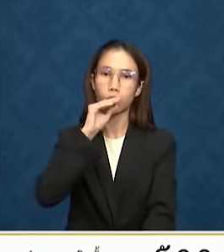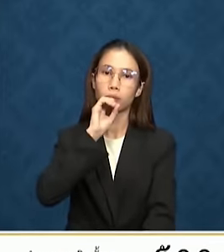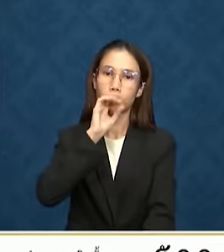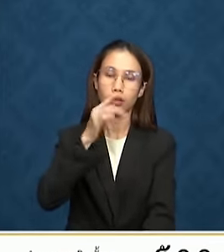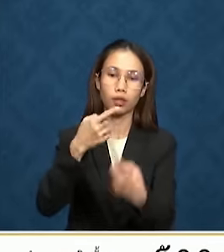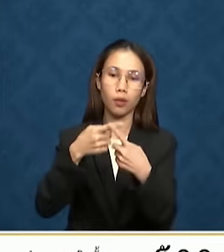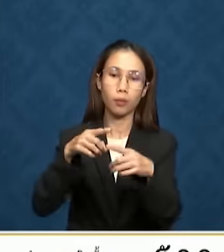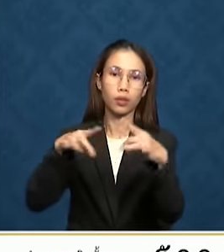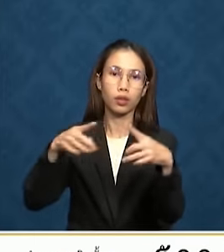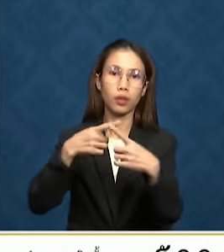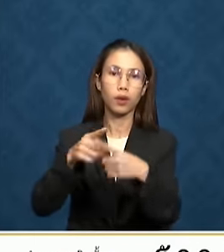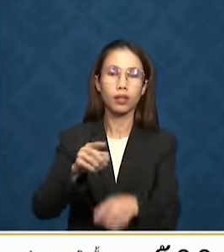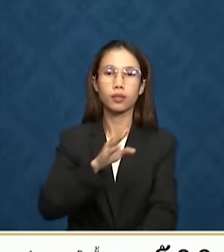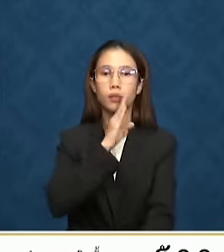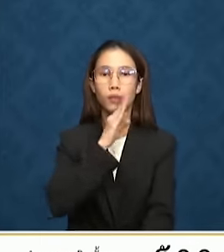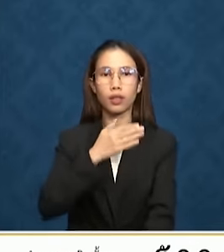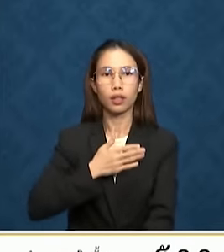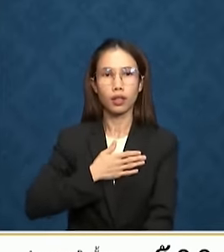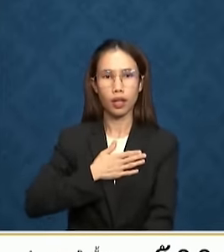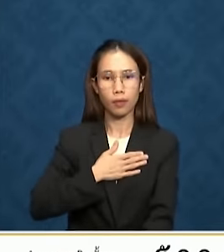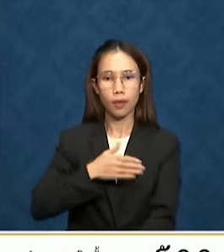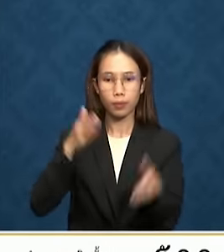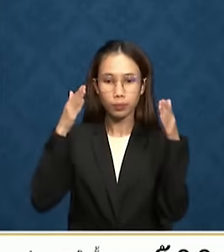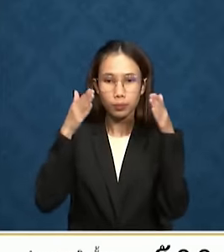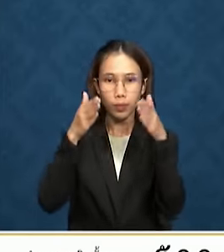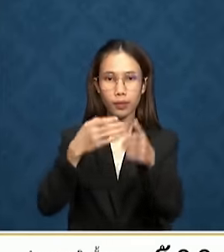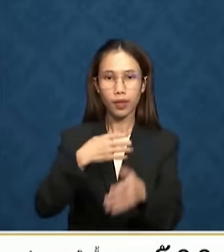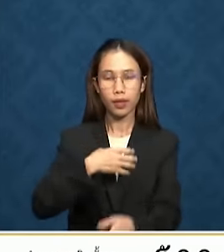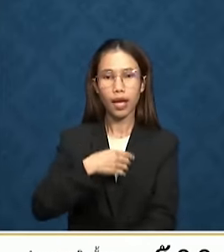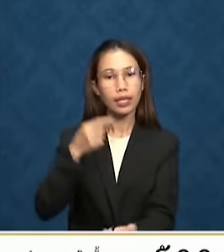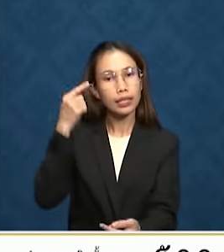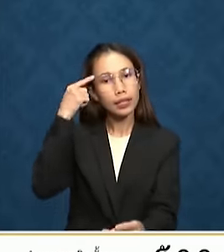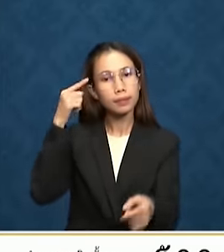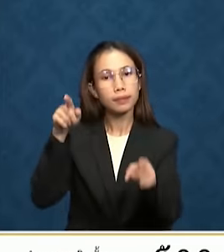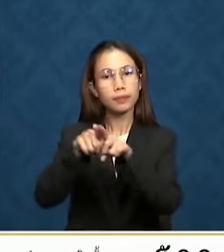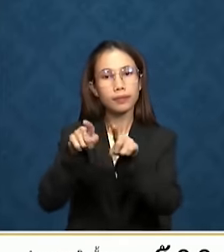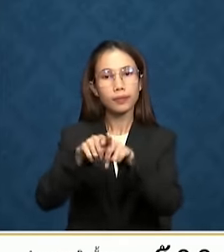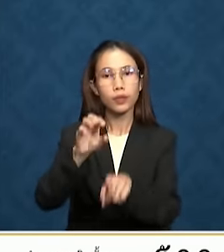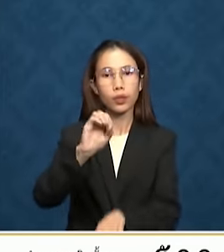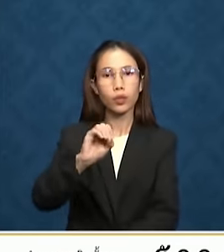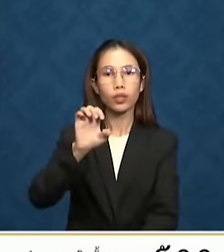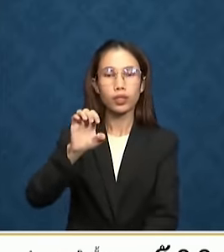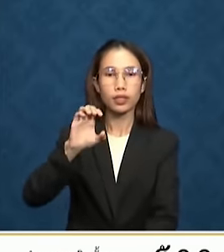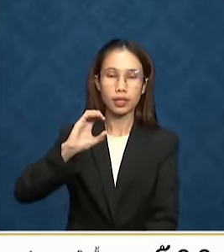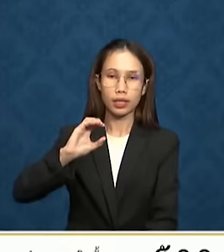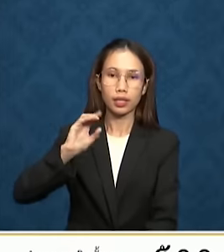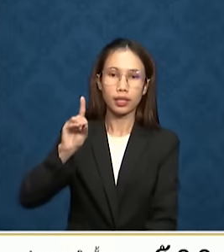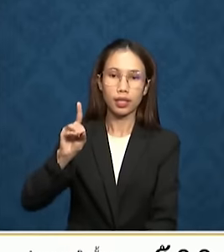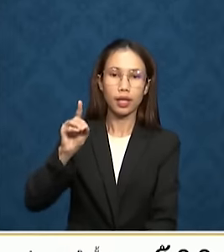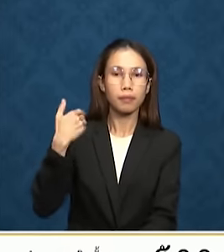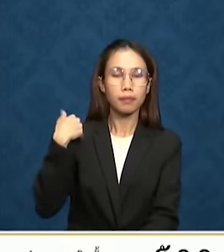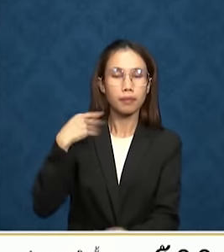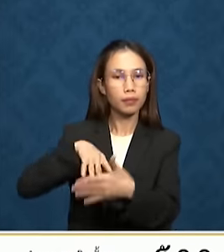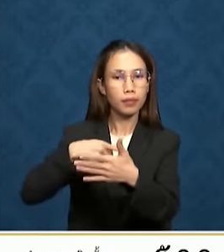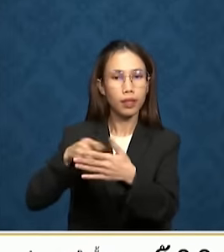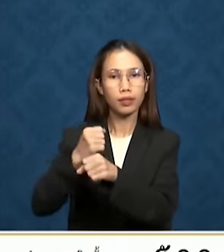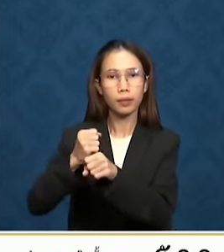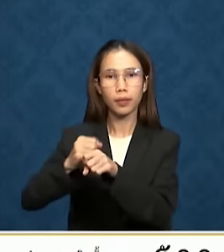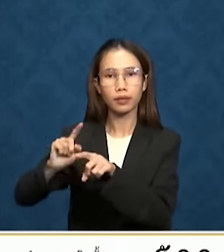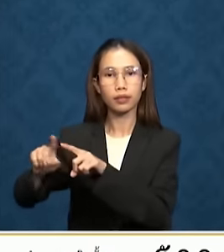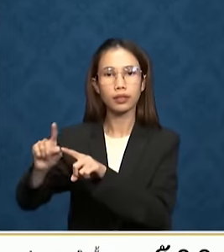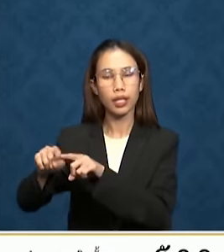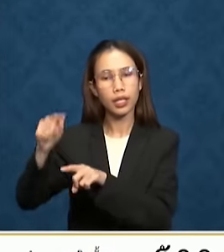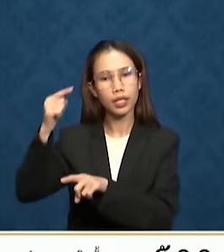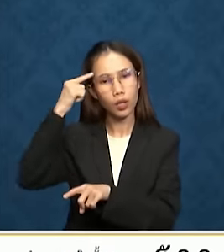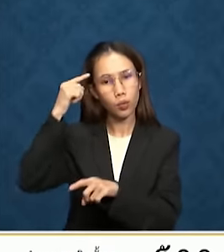ว่าถ้าตามสิ่งที่เราพยายามจะมุ่งไปข้างหน้าซึ่งเราเห็นตรงกันในการเข้าไป oecdเนี่ยมันมีไกด์ไลน์หลายอันที่ผมคิดว่าทาง